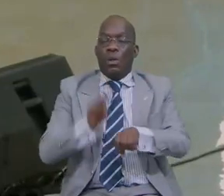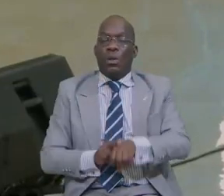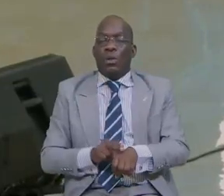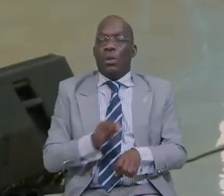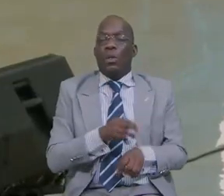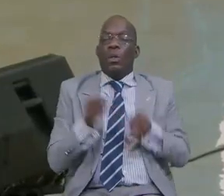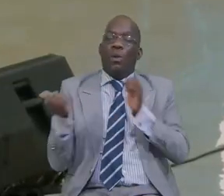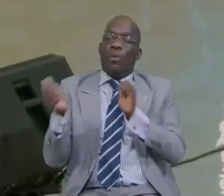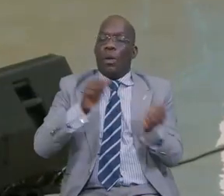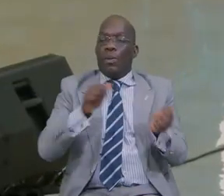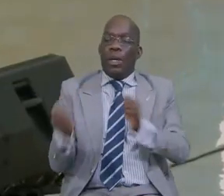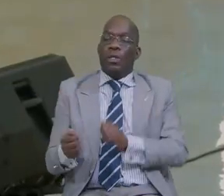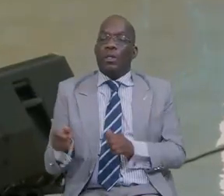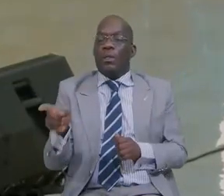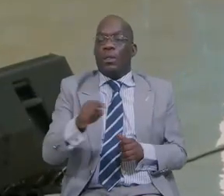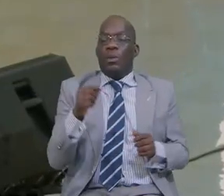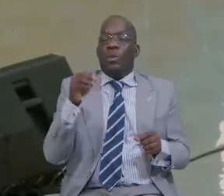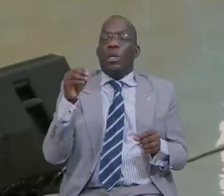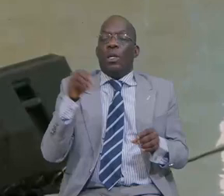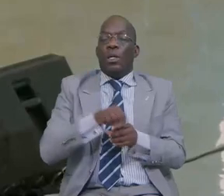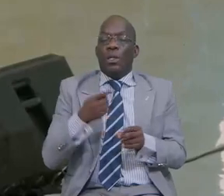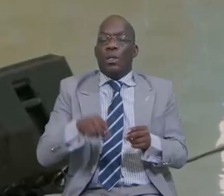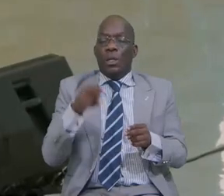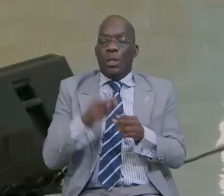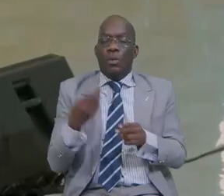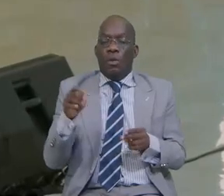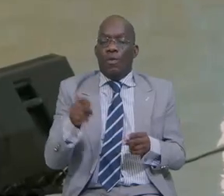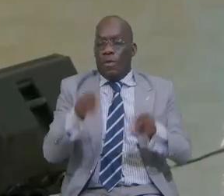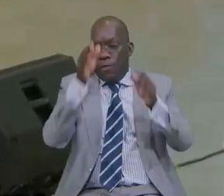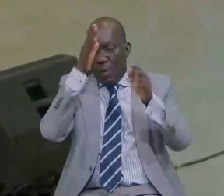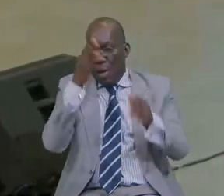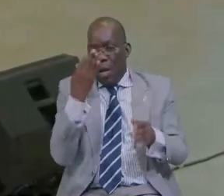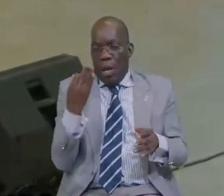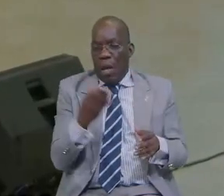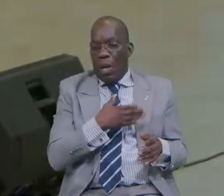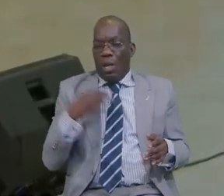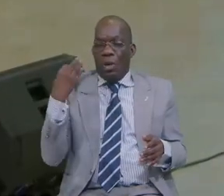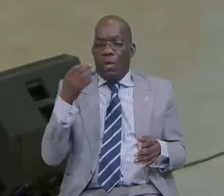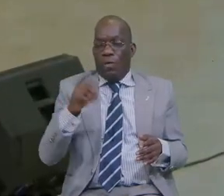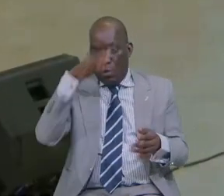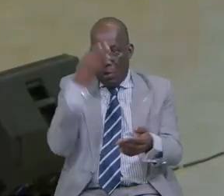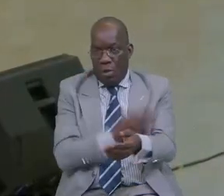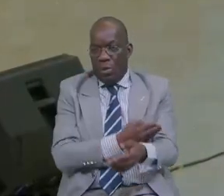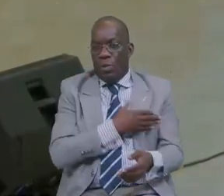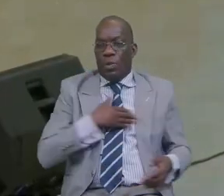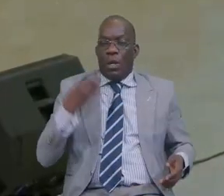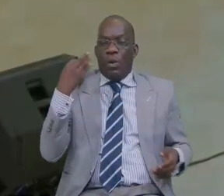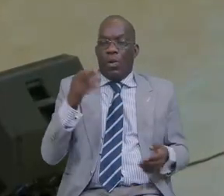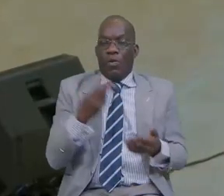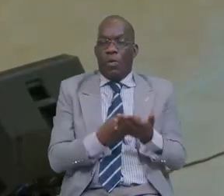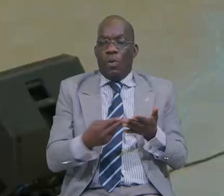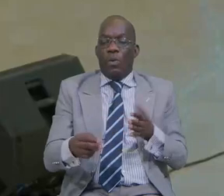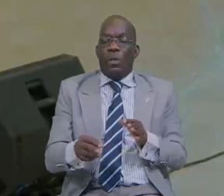des disciples les baptisant au nom du Père, du Fils et du Saint-Esprit. Verset 20 de Matthieu